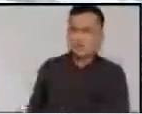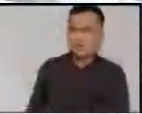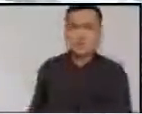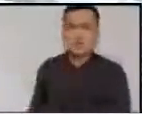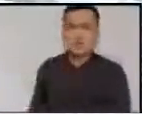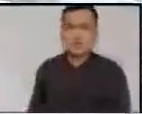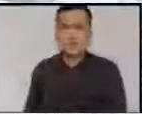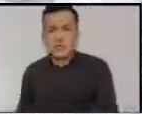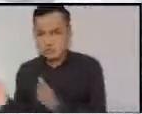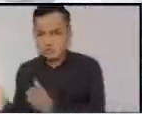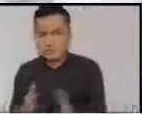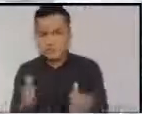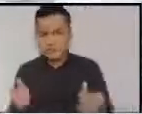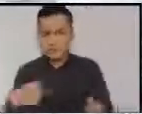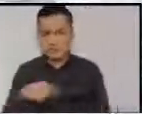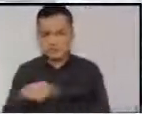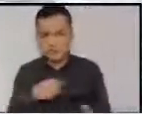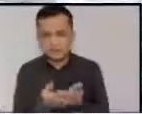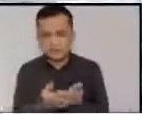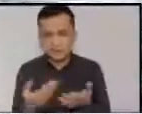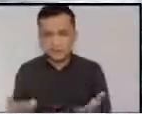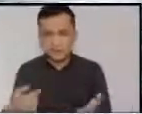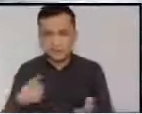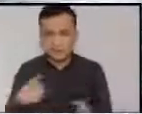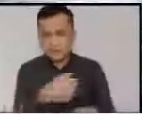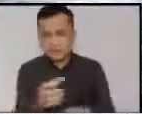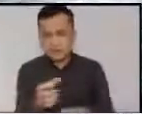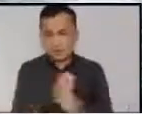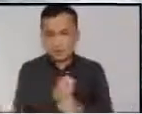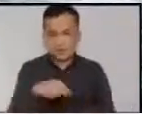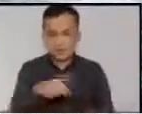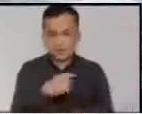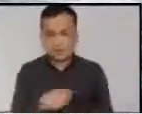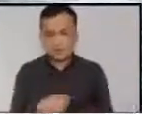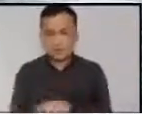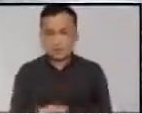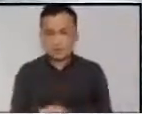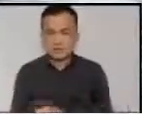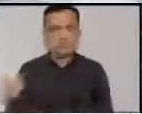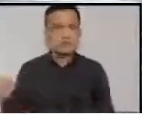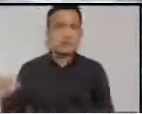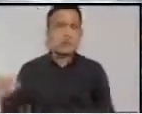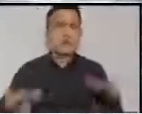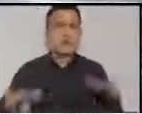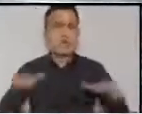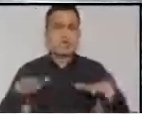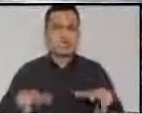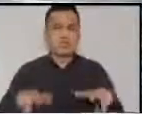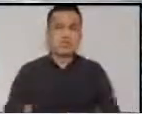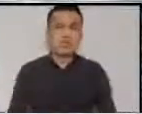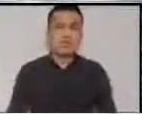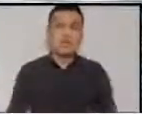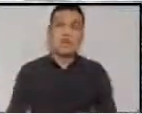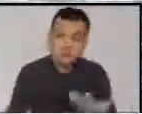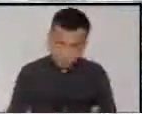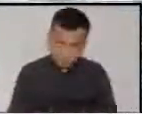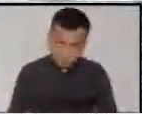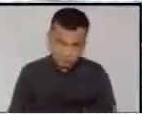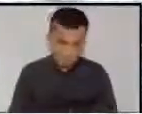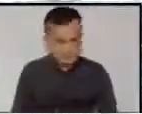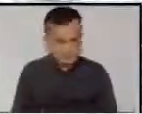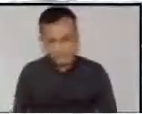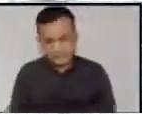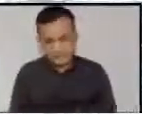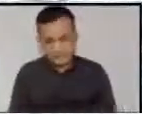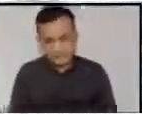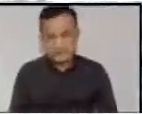Walang trabaho. Dito lang ang namin sa dagat. Sige, Nay, ano po yung mga pangangailangan ninyo na gusto